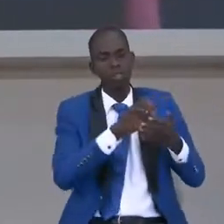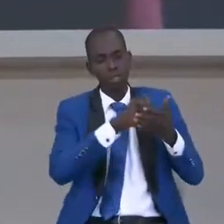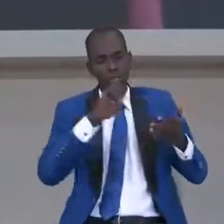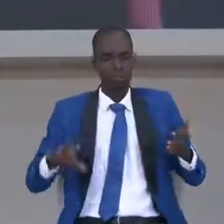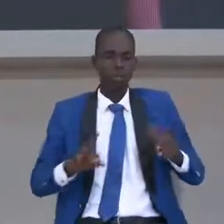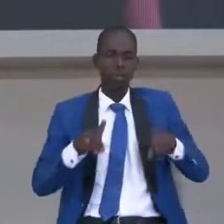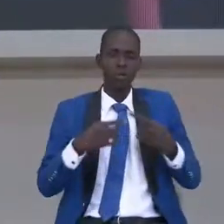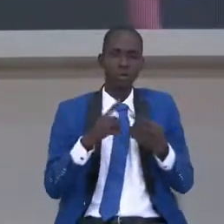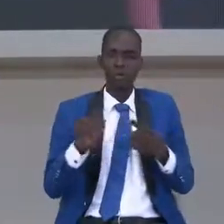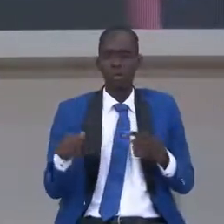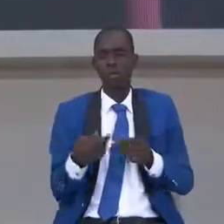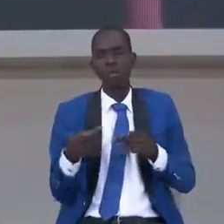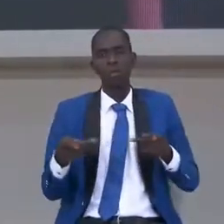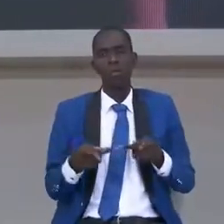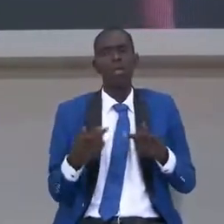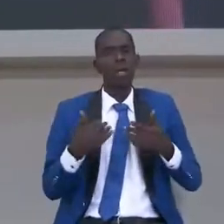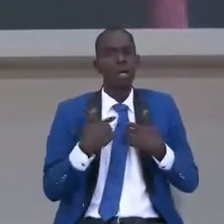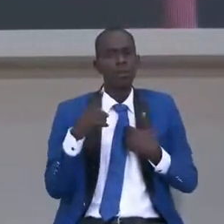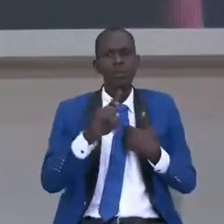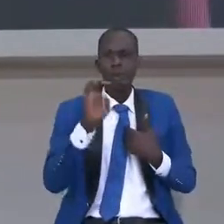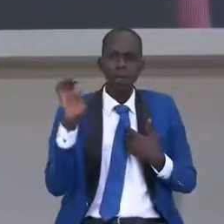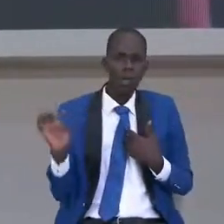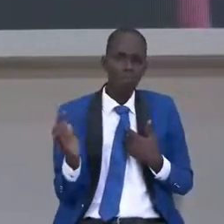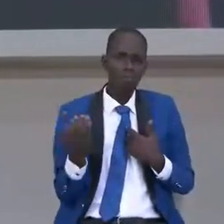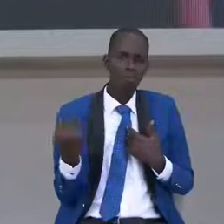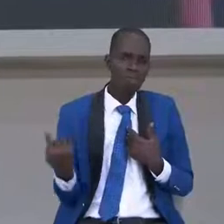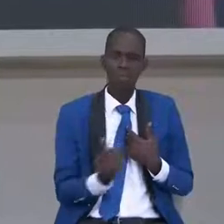Est-ce que vous avez jamais parlé à une montagne? Non.